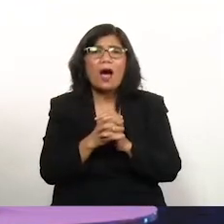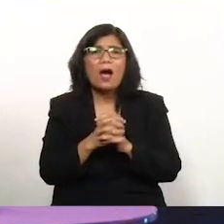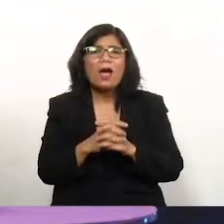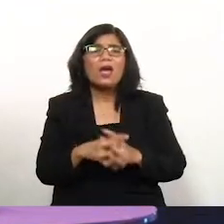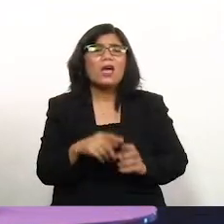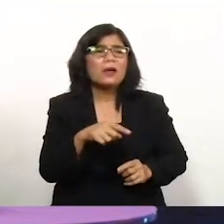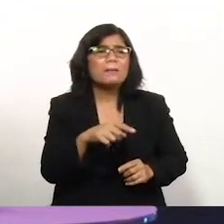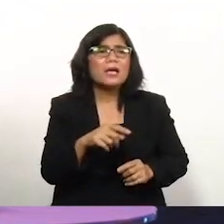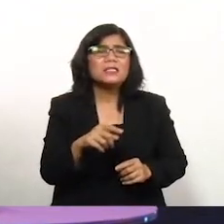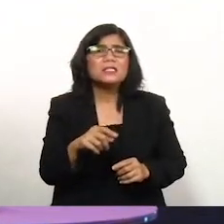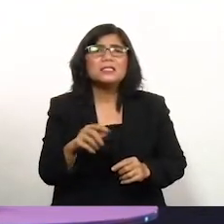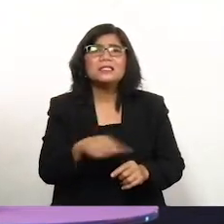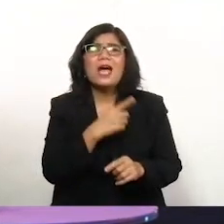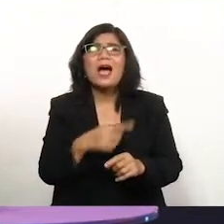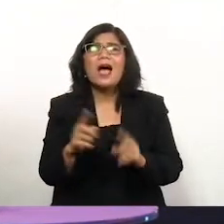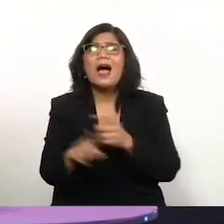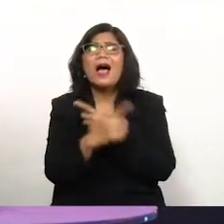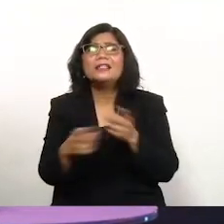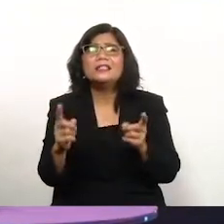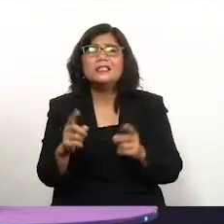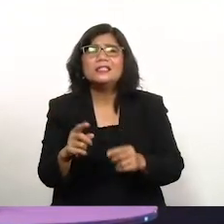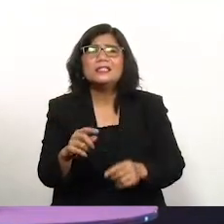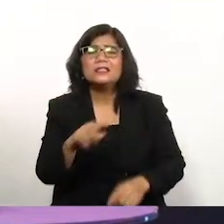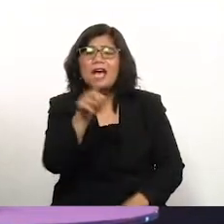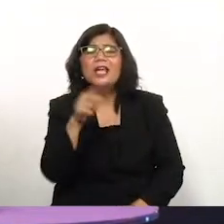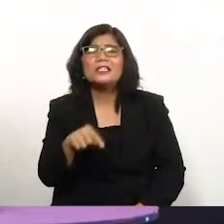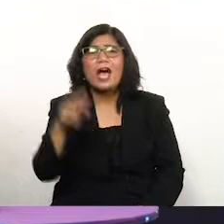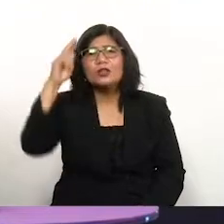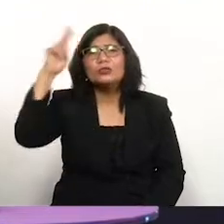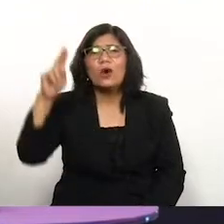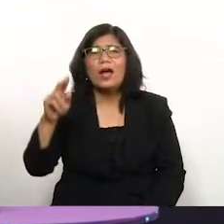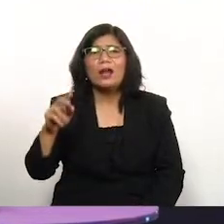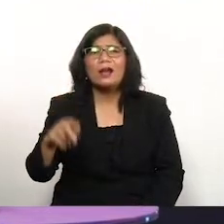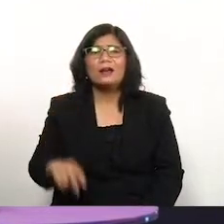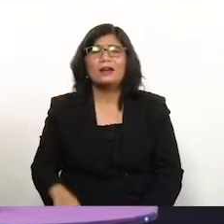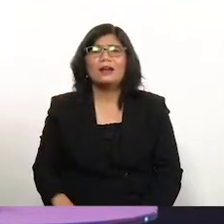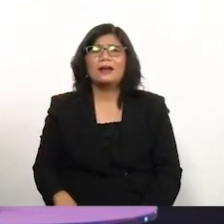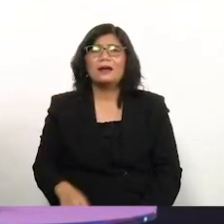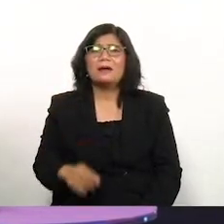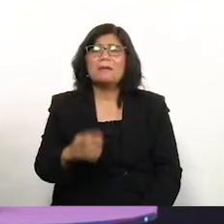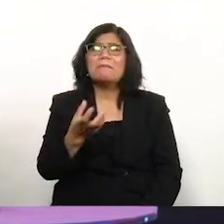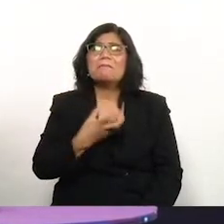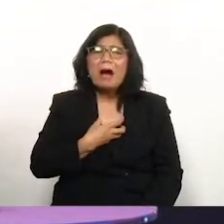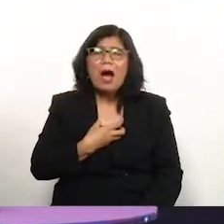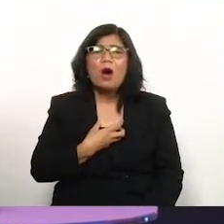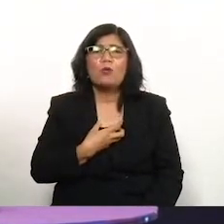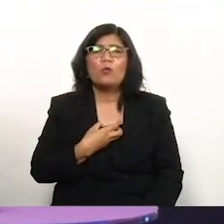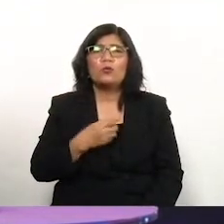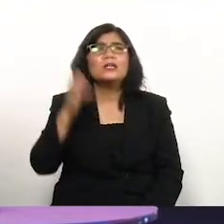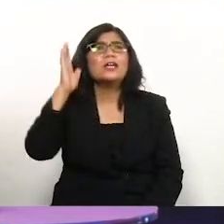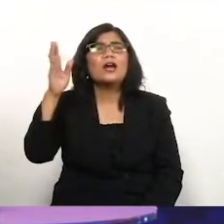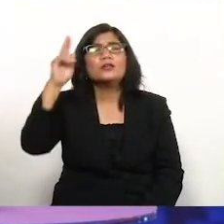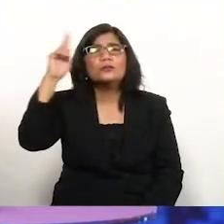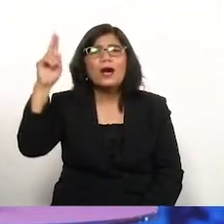Kau mendengarkan doaku uh uh tidak selalu